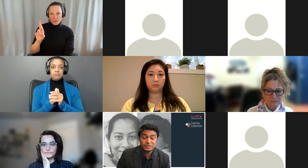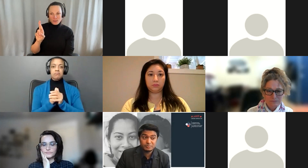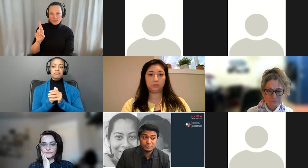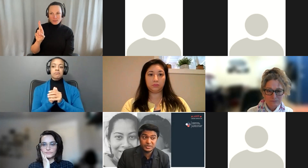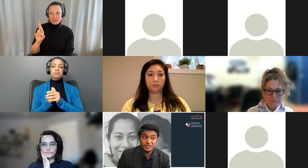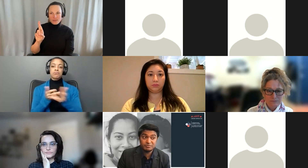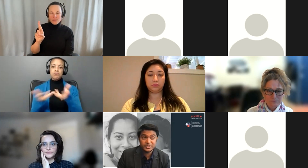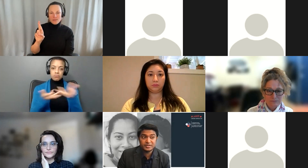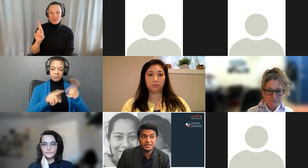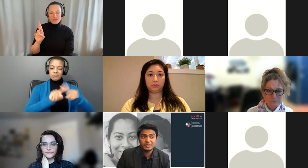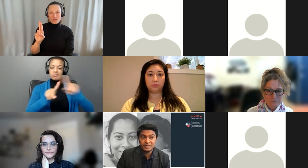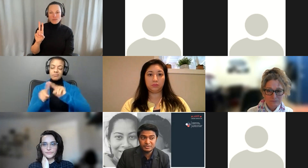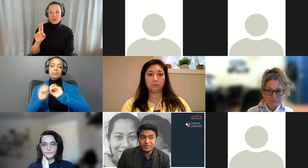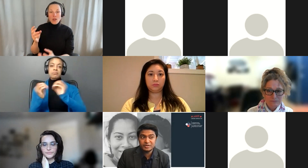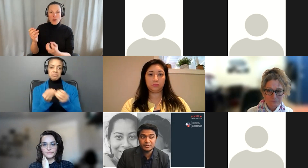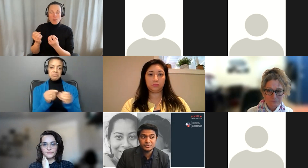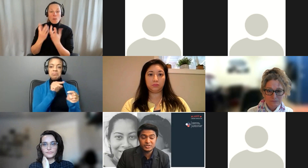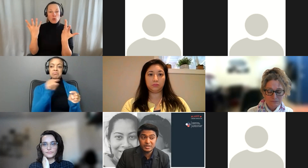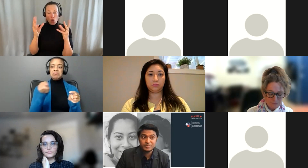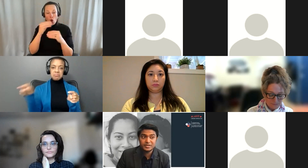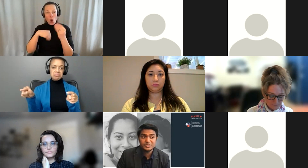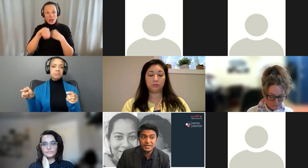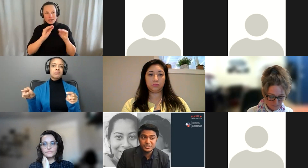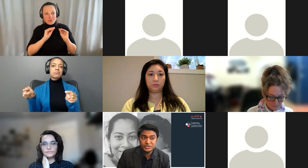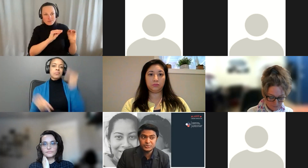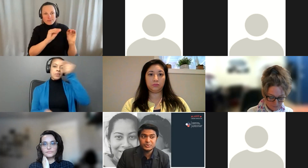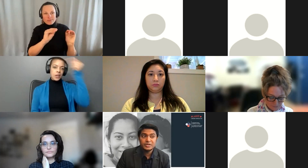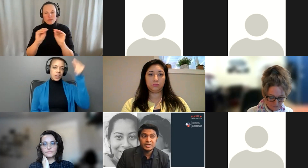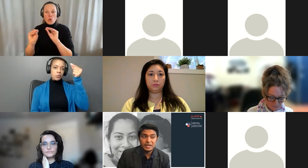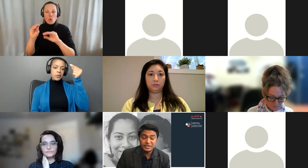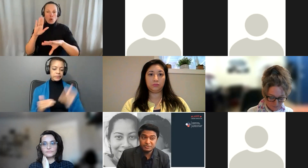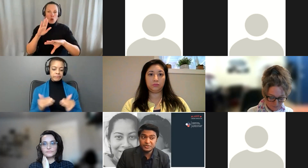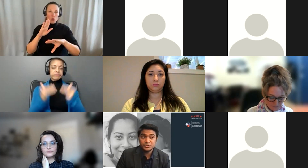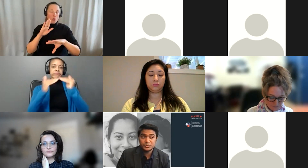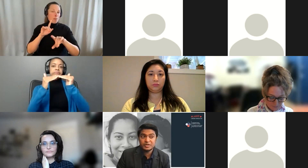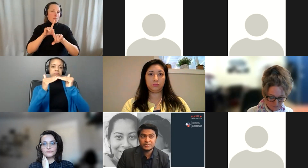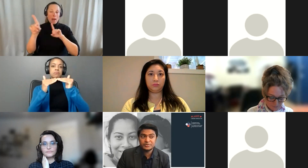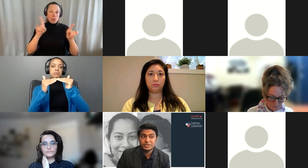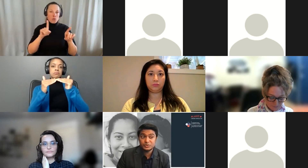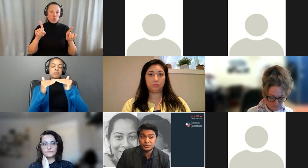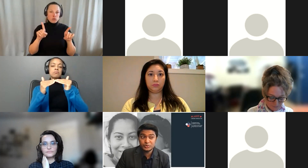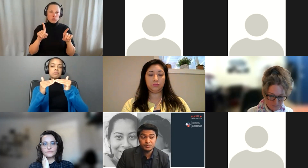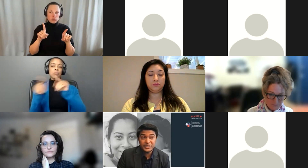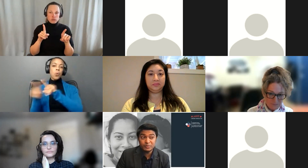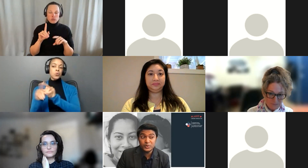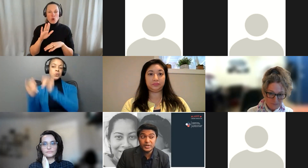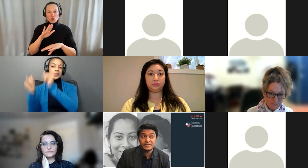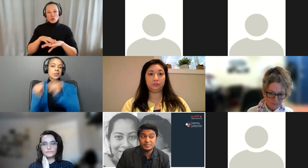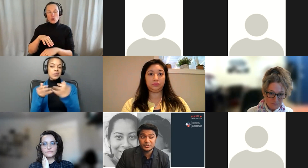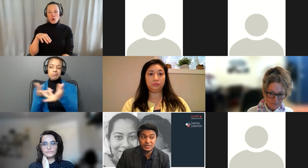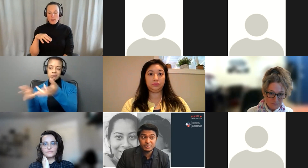éduquons plusieurs organisations à différents niveaux du gouvernement, des NGO, dans